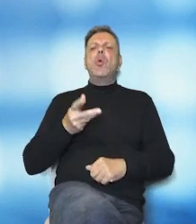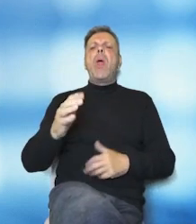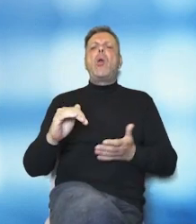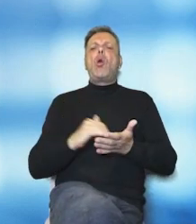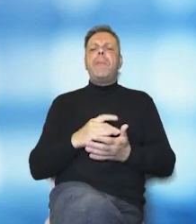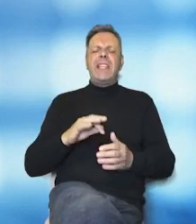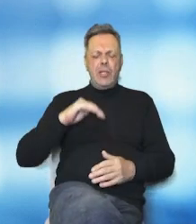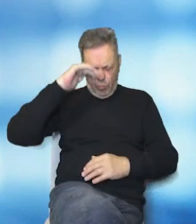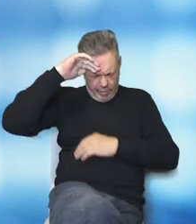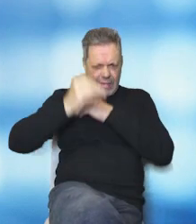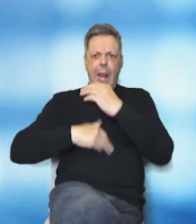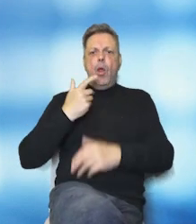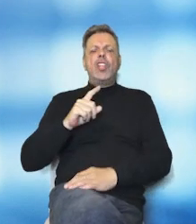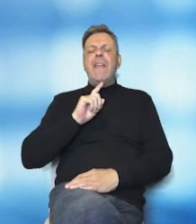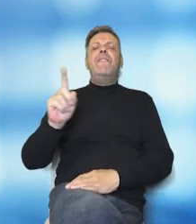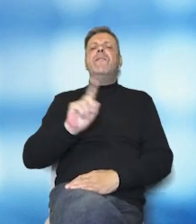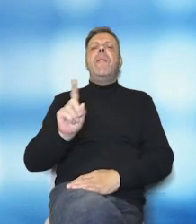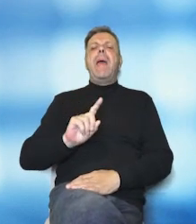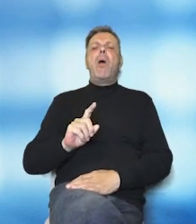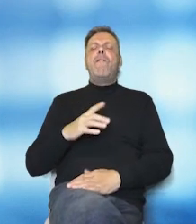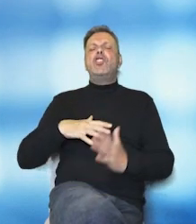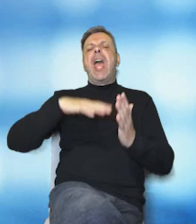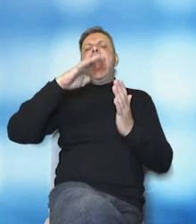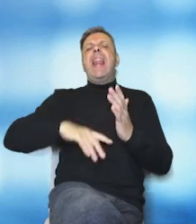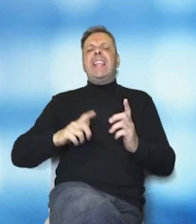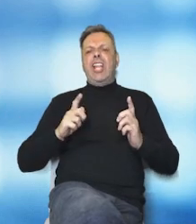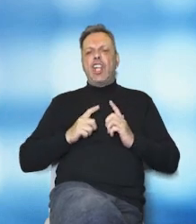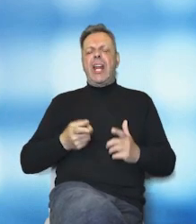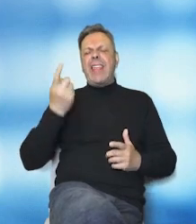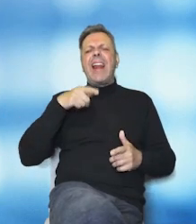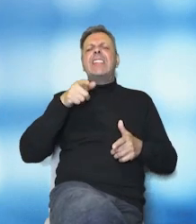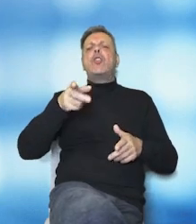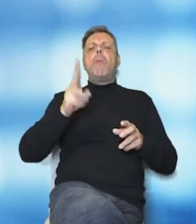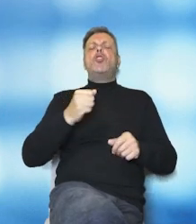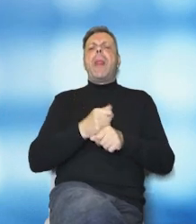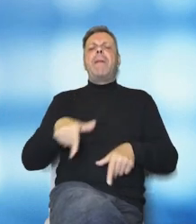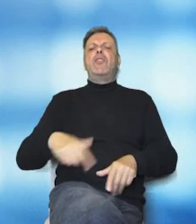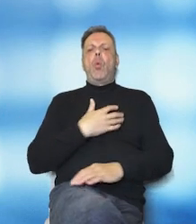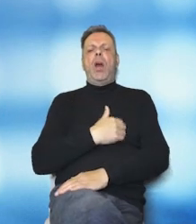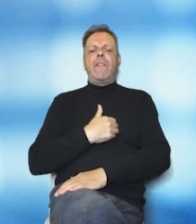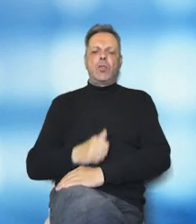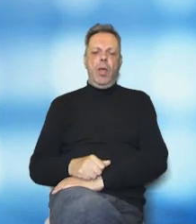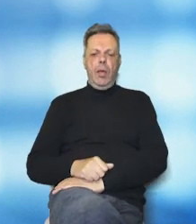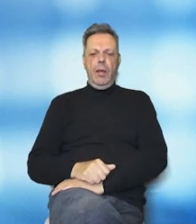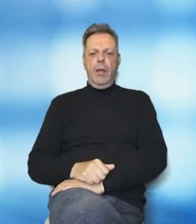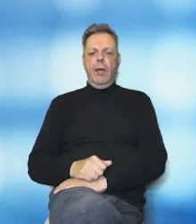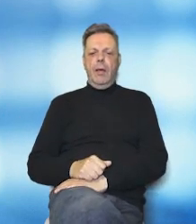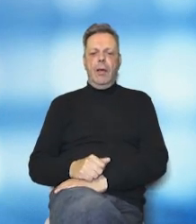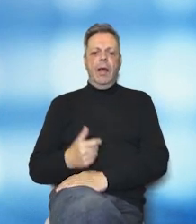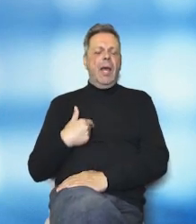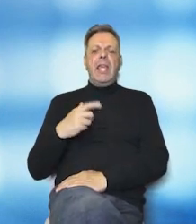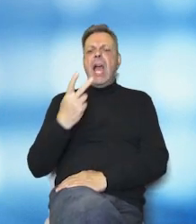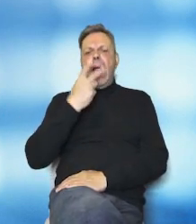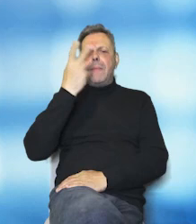danonoćno i više nemaju liste čekanja. Je li to izvedivo u Hrvatskoj? Pa, ne, ja zapravo ne